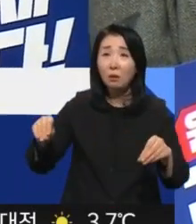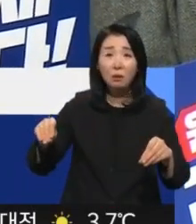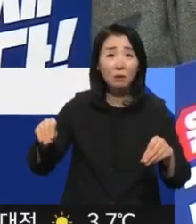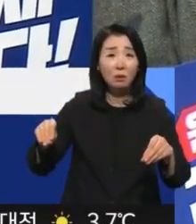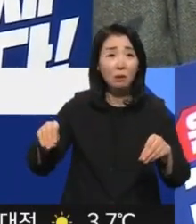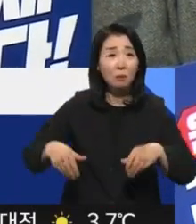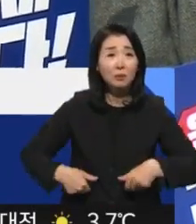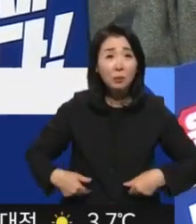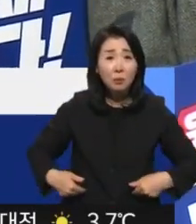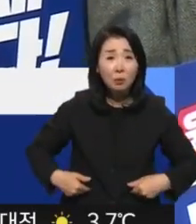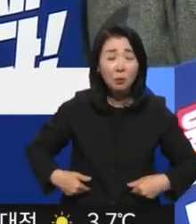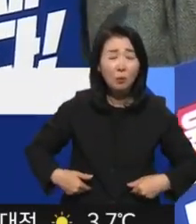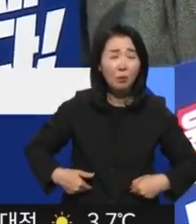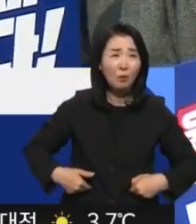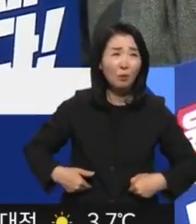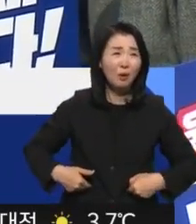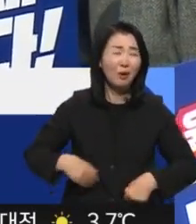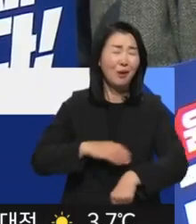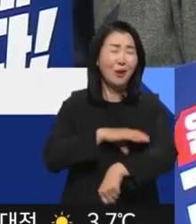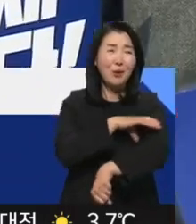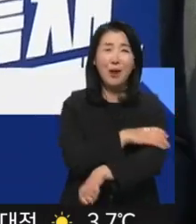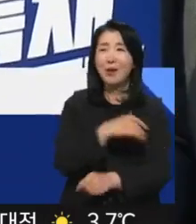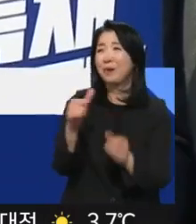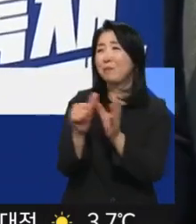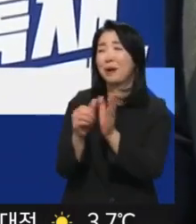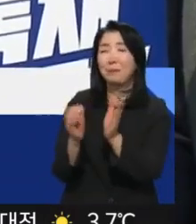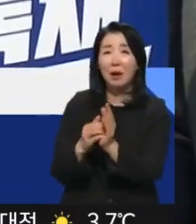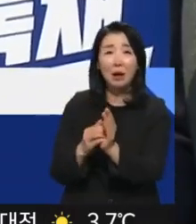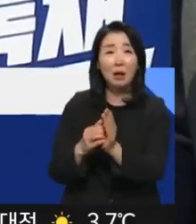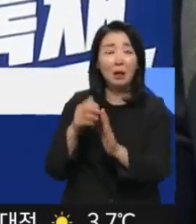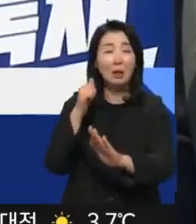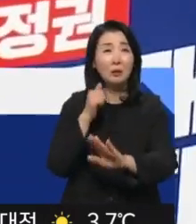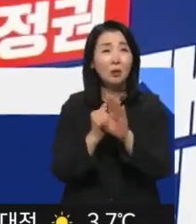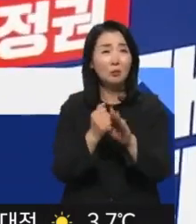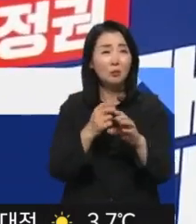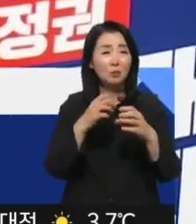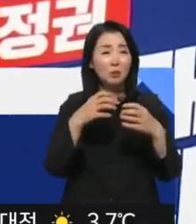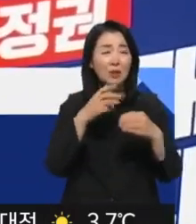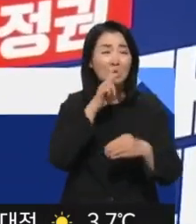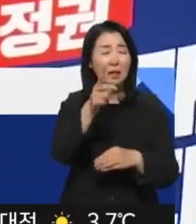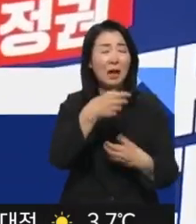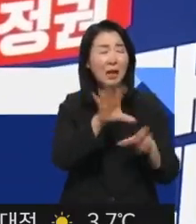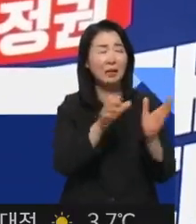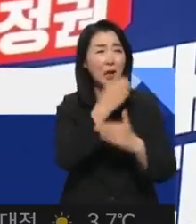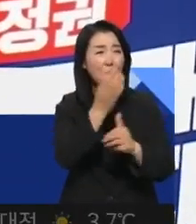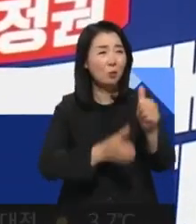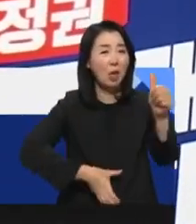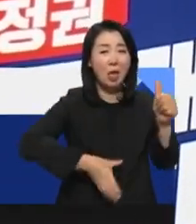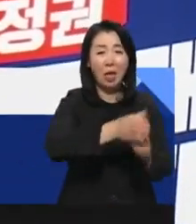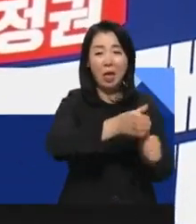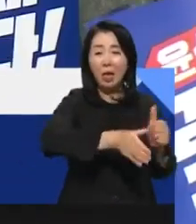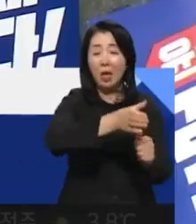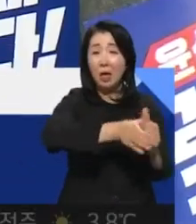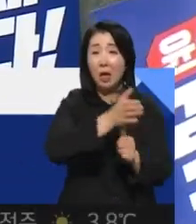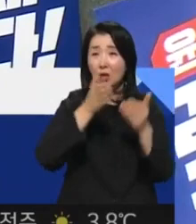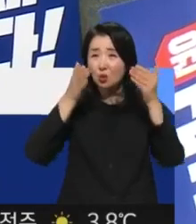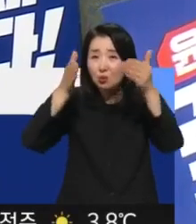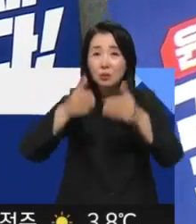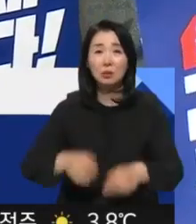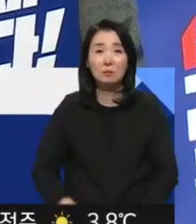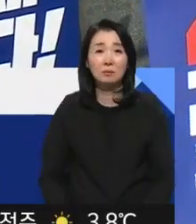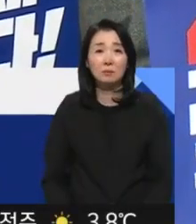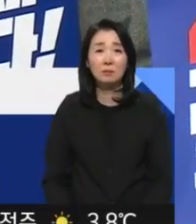쓰라고 권력 맡겨놨더니 야당 사냥 정적 제거의 혈안입니다.